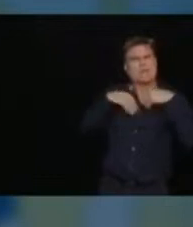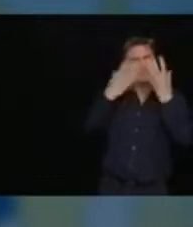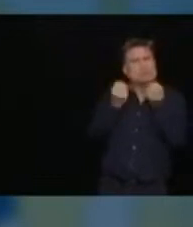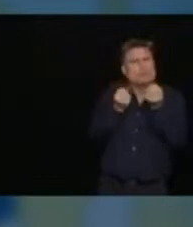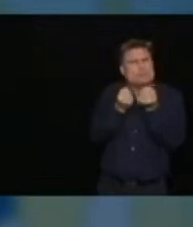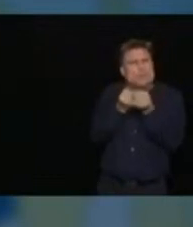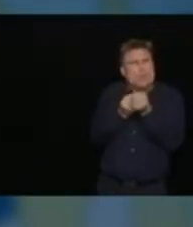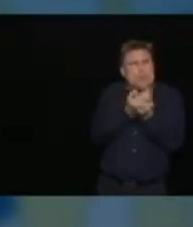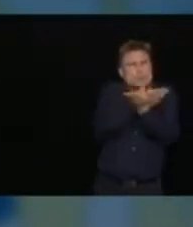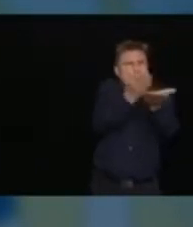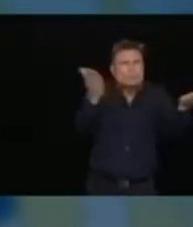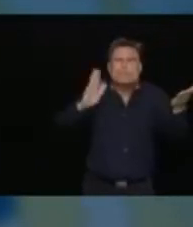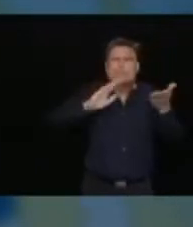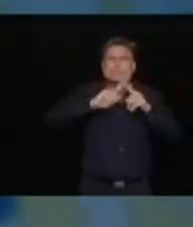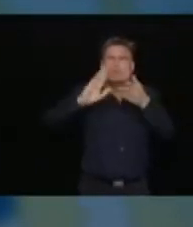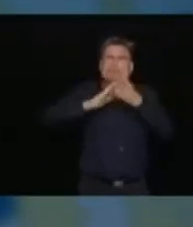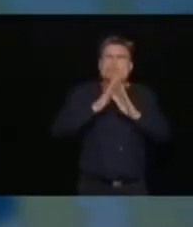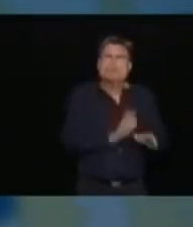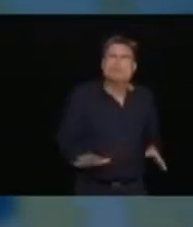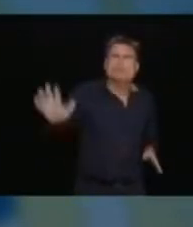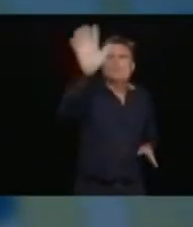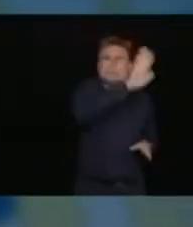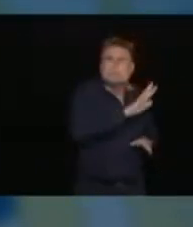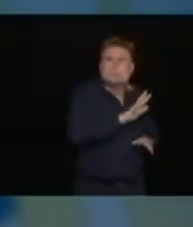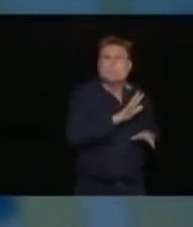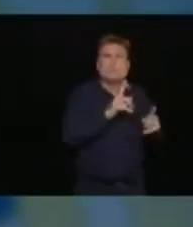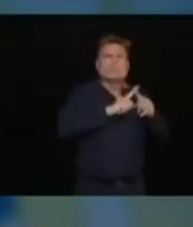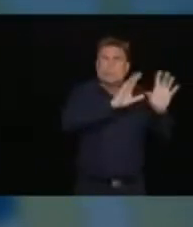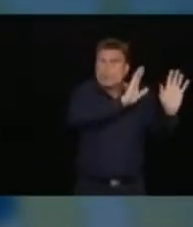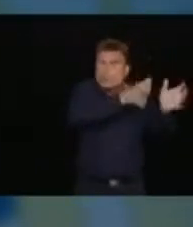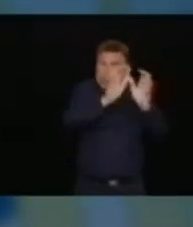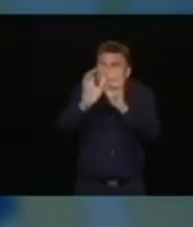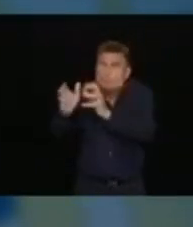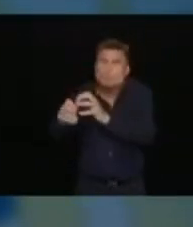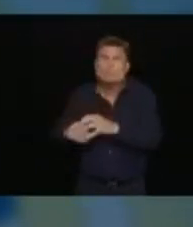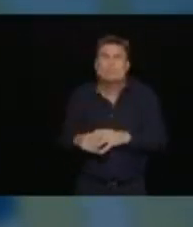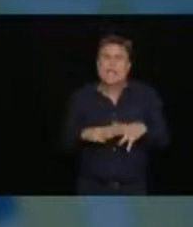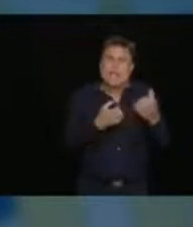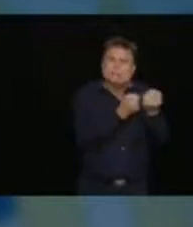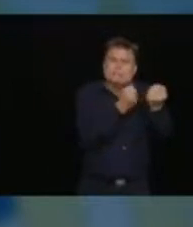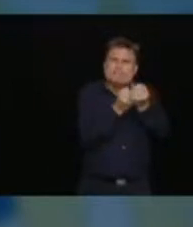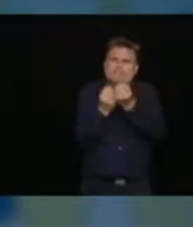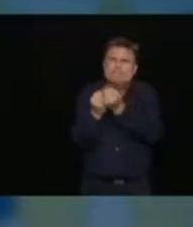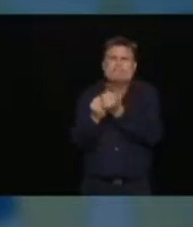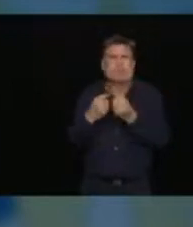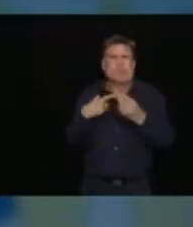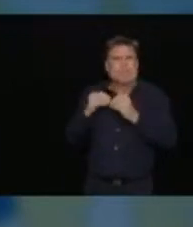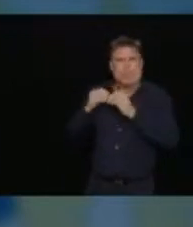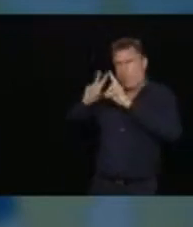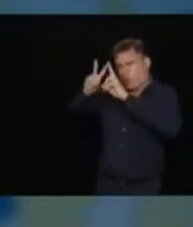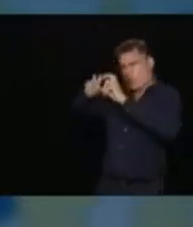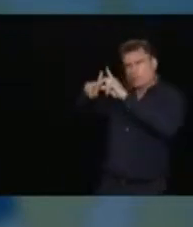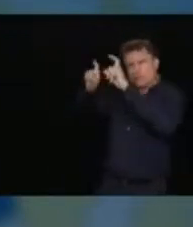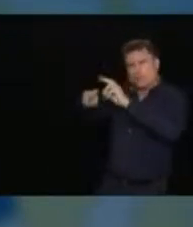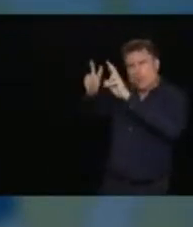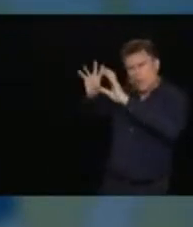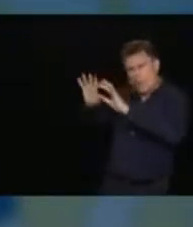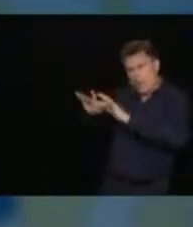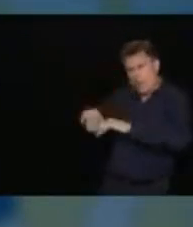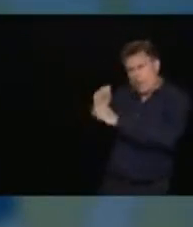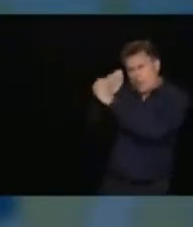战。那么这个民意调查呢，也经是使得了我们能够如何采